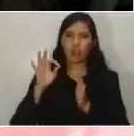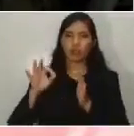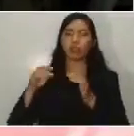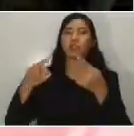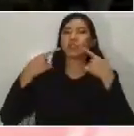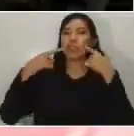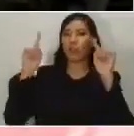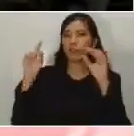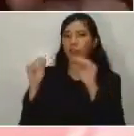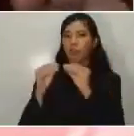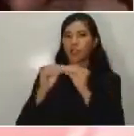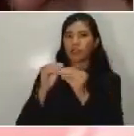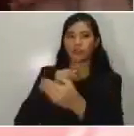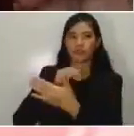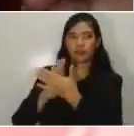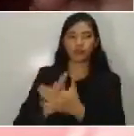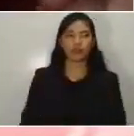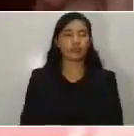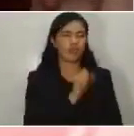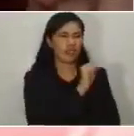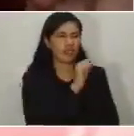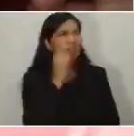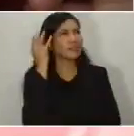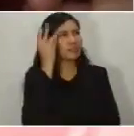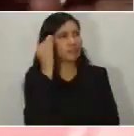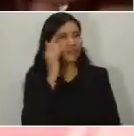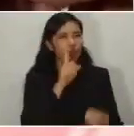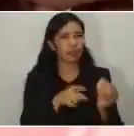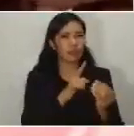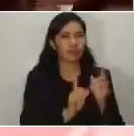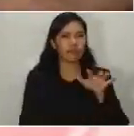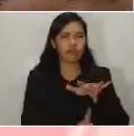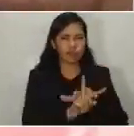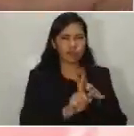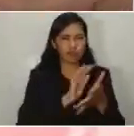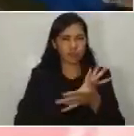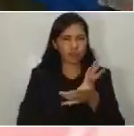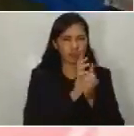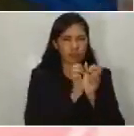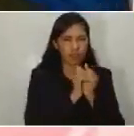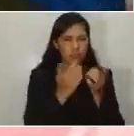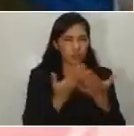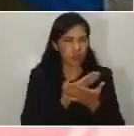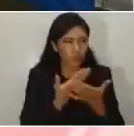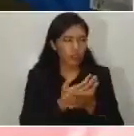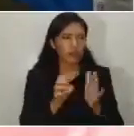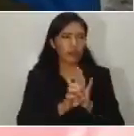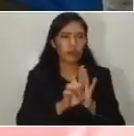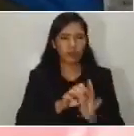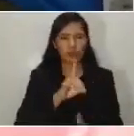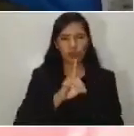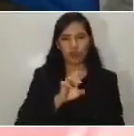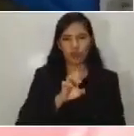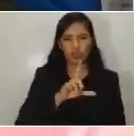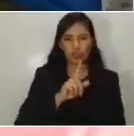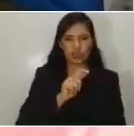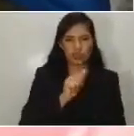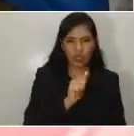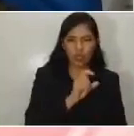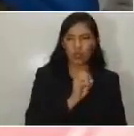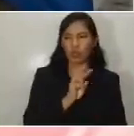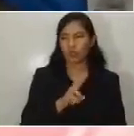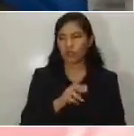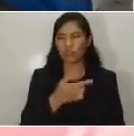lang siyempre, as the new variants develop, kailangan na naman pong maasure ang magiging efficacy niya over the new